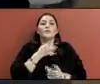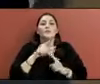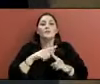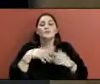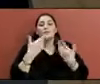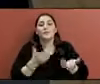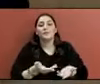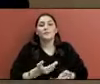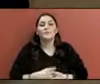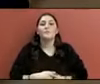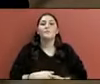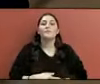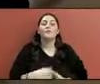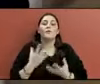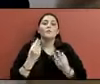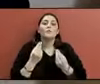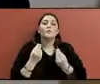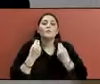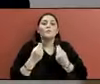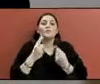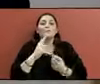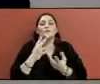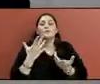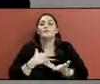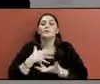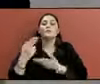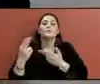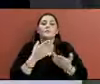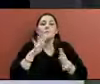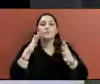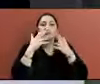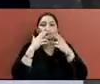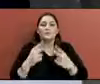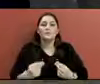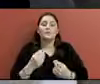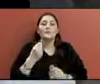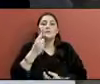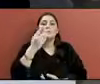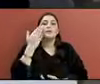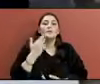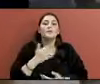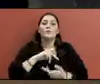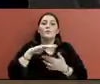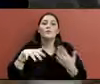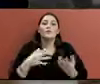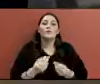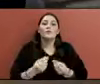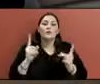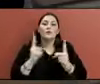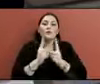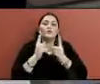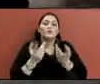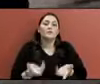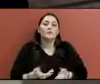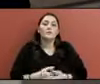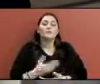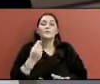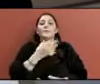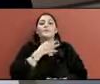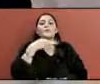ederim. Çok güzel bir ilgiyle karşılaştık. Güzel bir izlenim olayıyla karşılaştık. Çok teşekkür